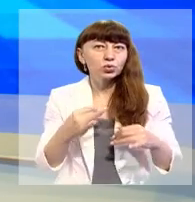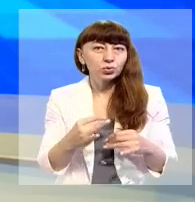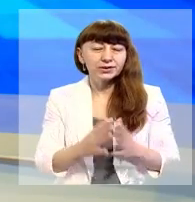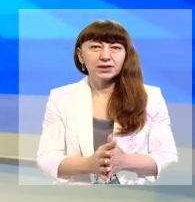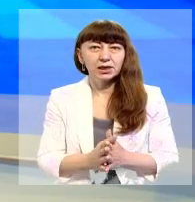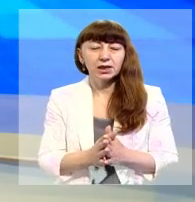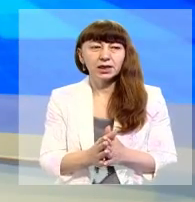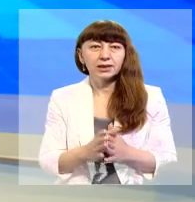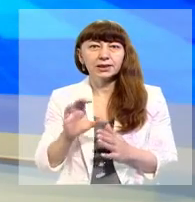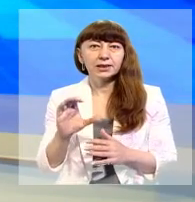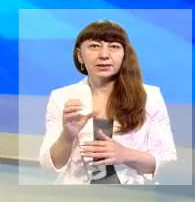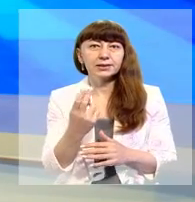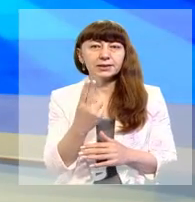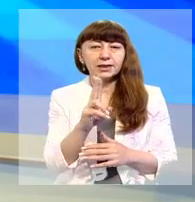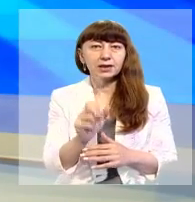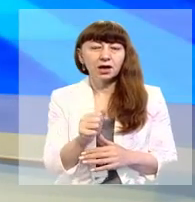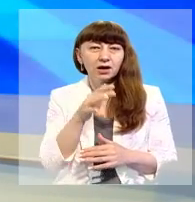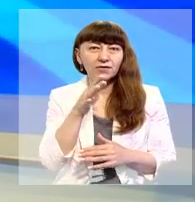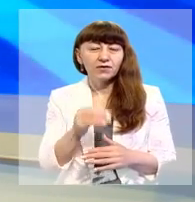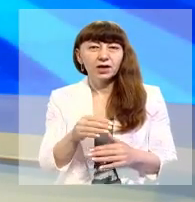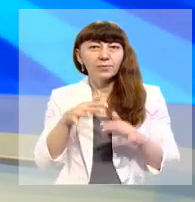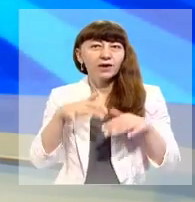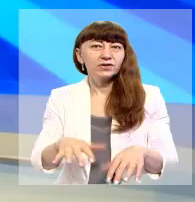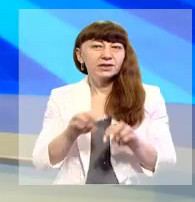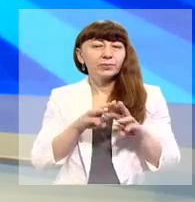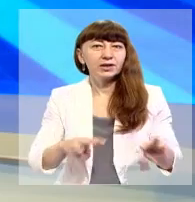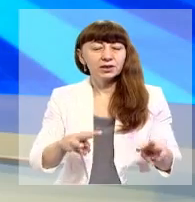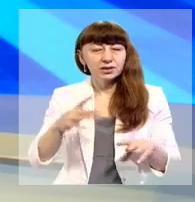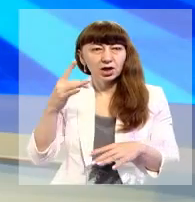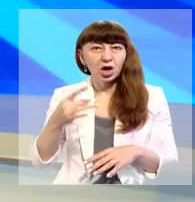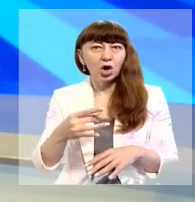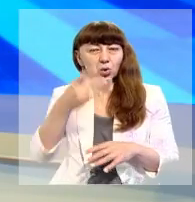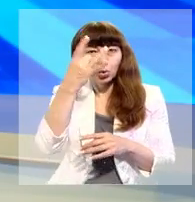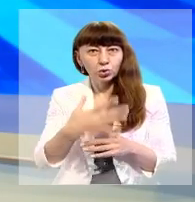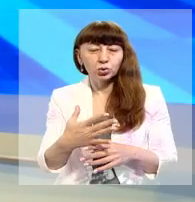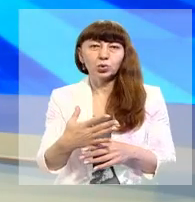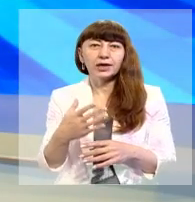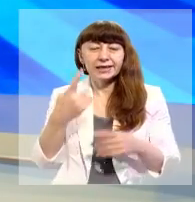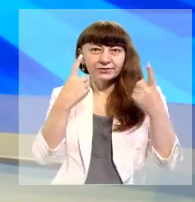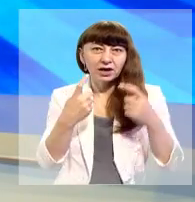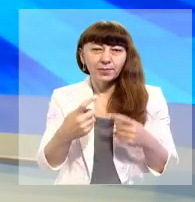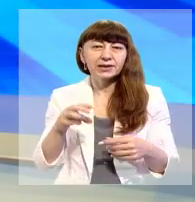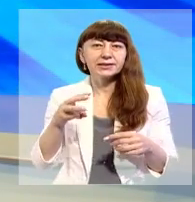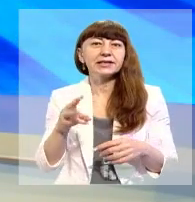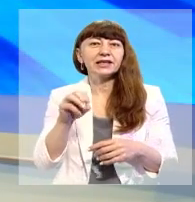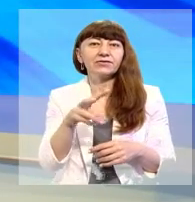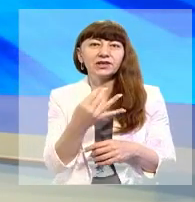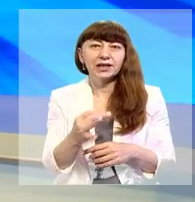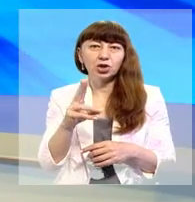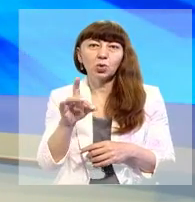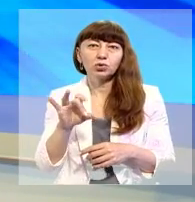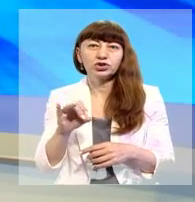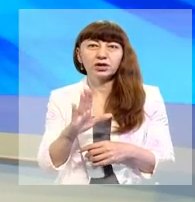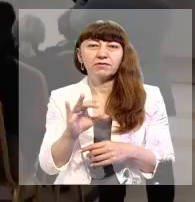региональной службы коммуникации во время брифинга с вице-министром культуры и информации Евгением Кочетовым. К обсуждению вопроса присоединились и наши